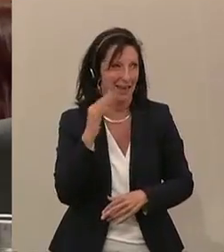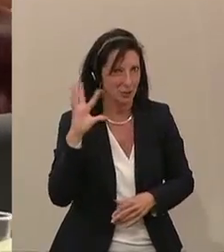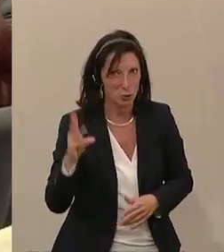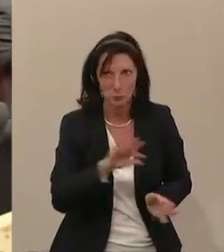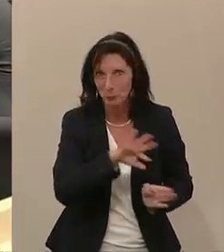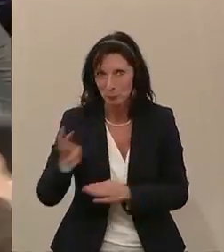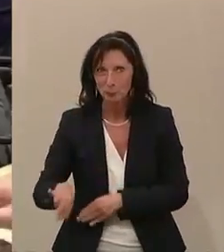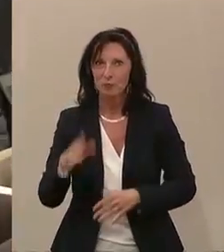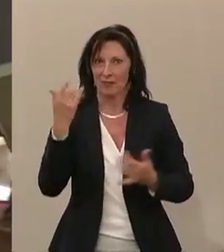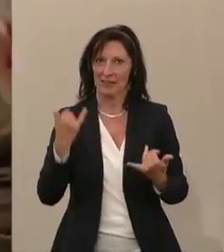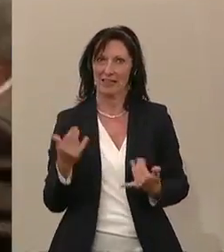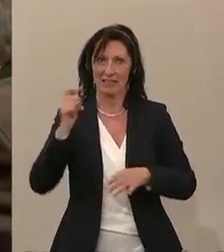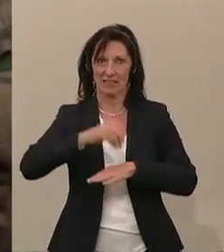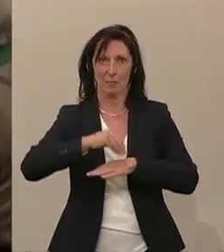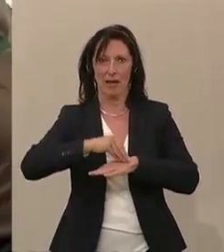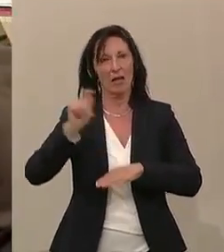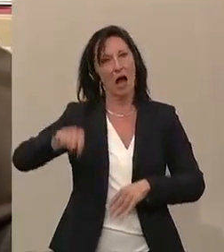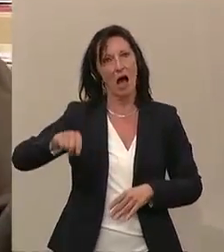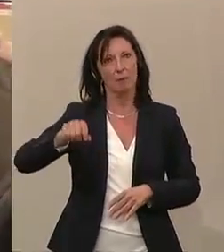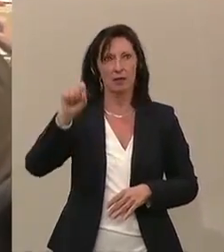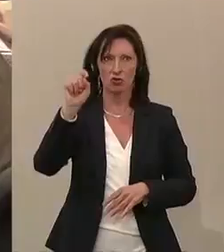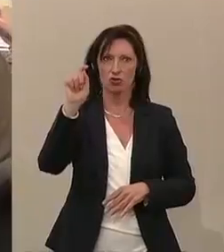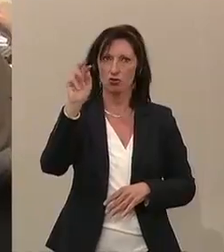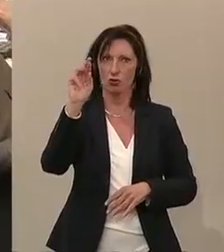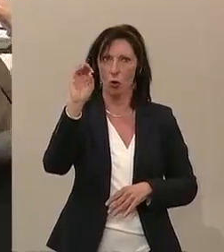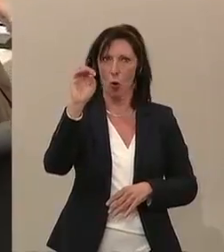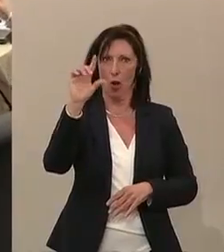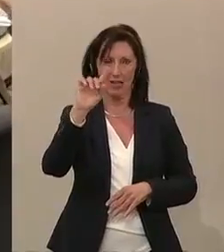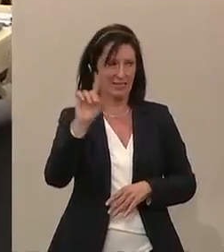Der Altparteienantrag zum Feedbacksystem an Schulen